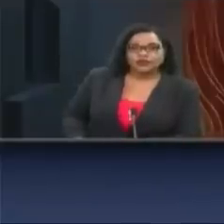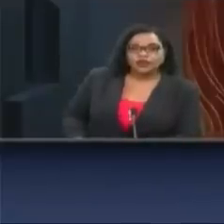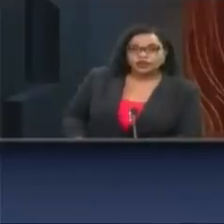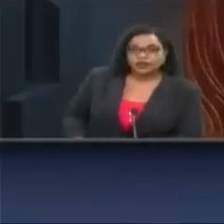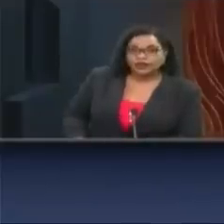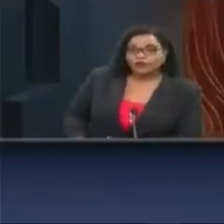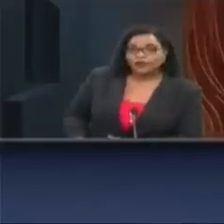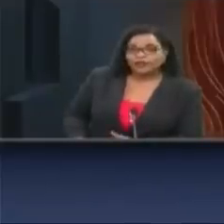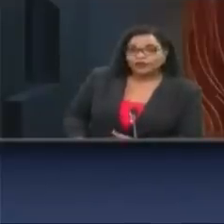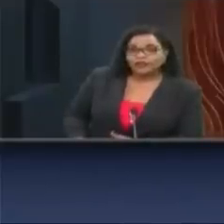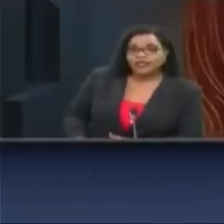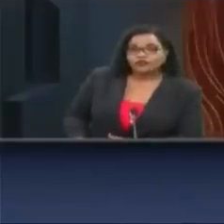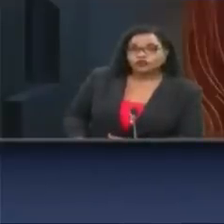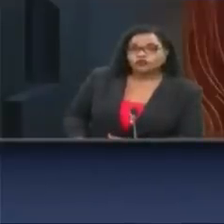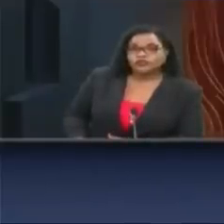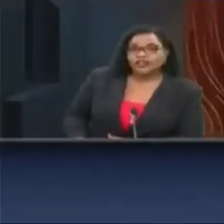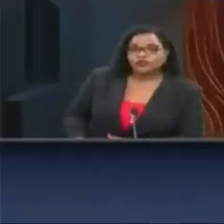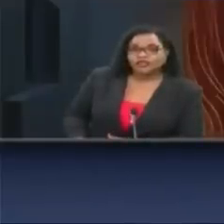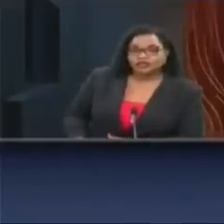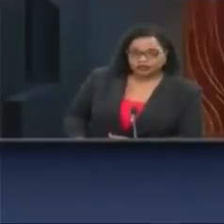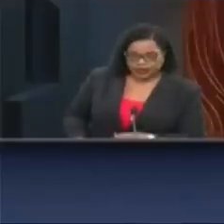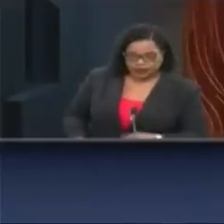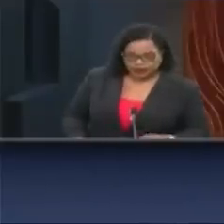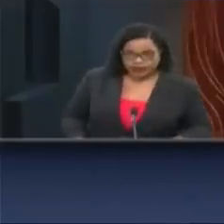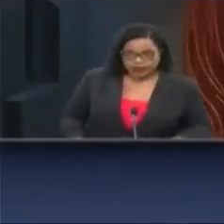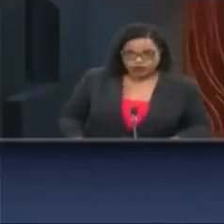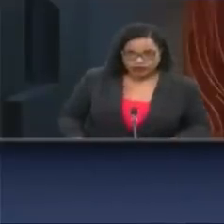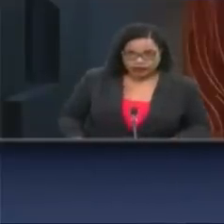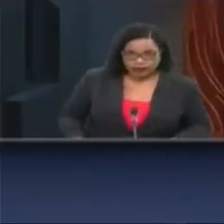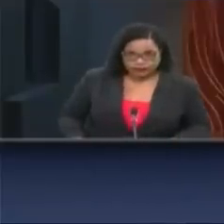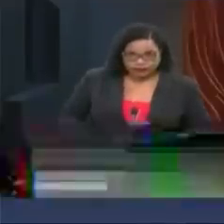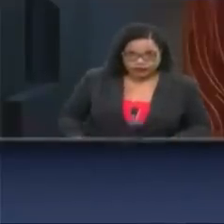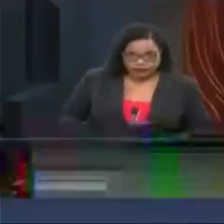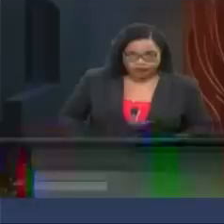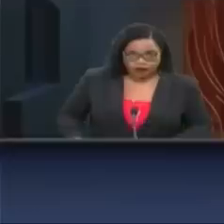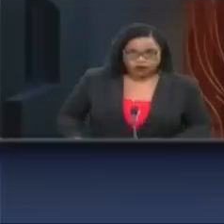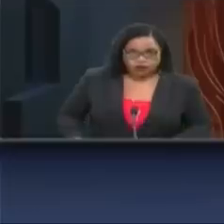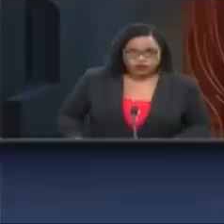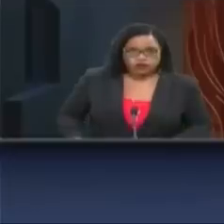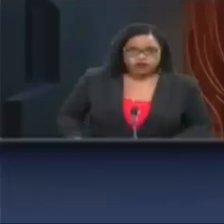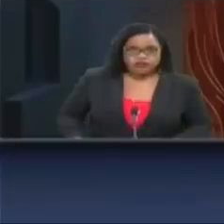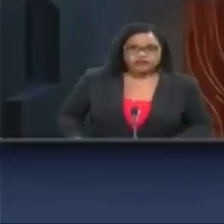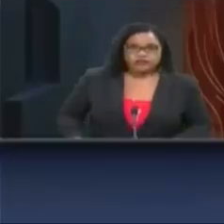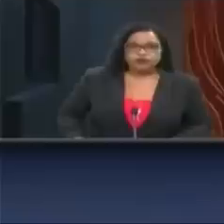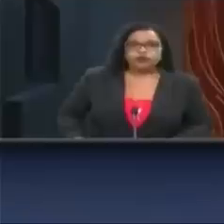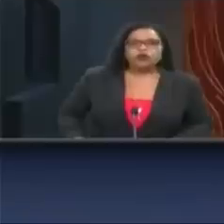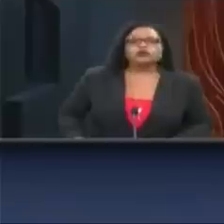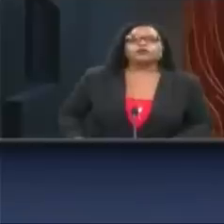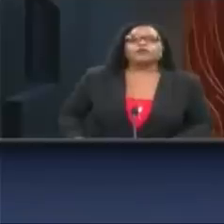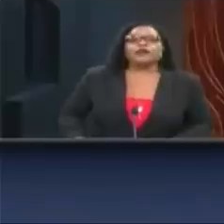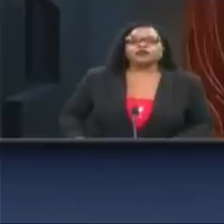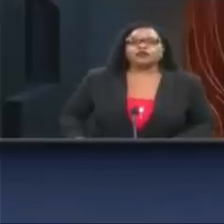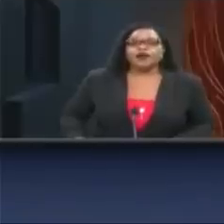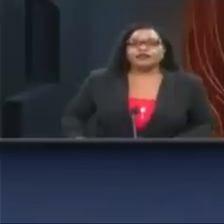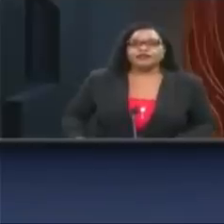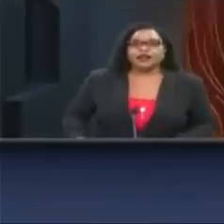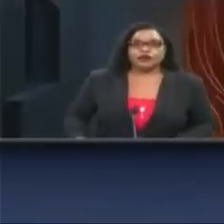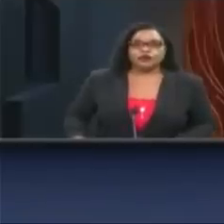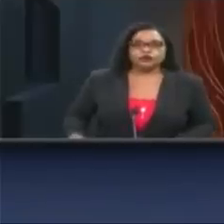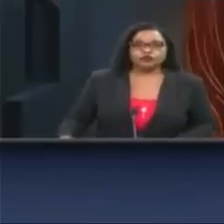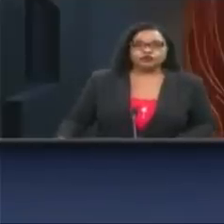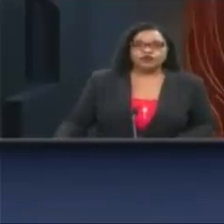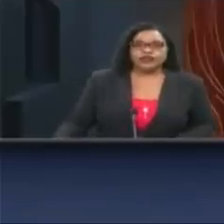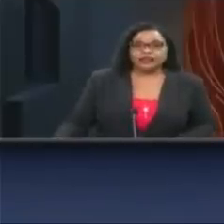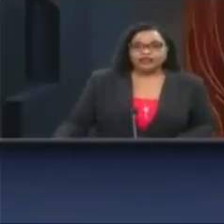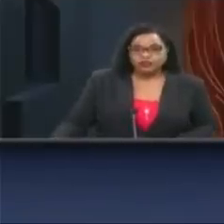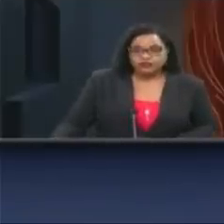national de traitement des candidatures au siège de la centrale électorale. Toute unité flottante, bateau, baleinière et